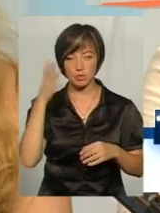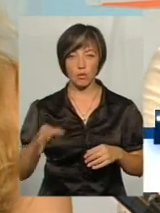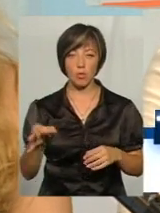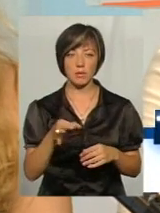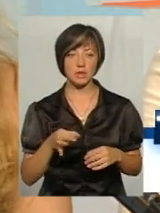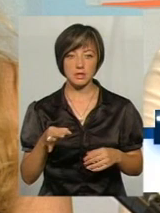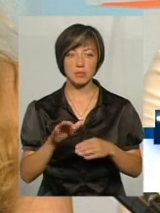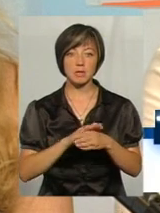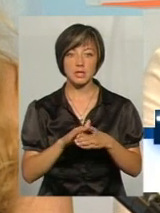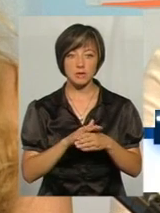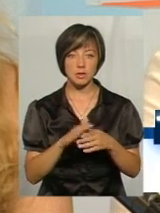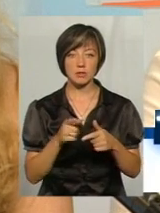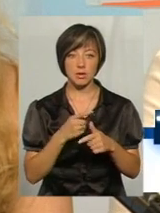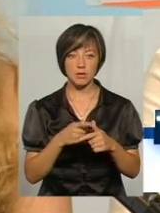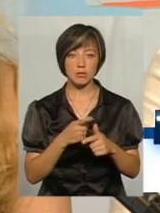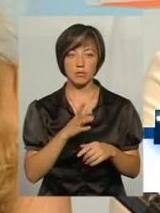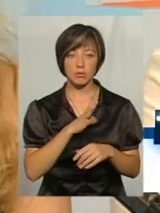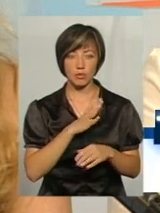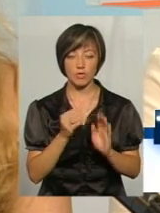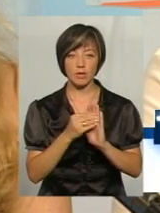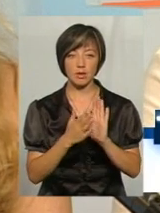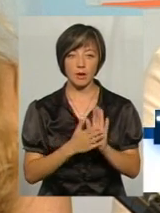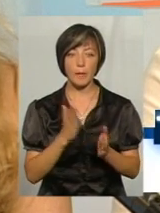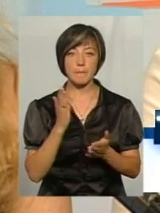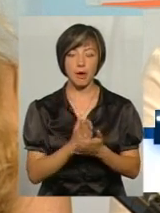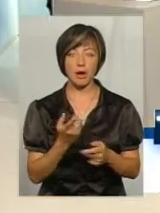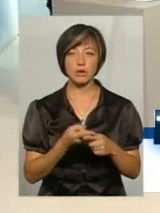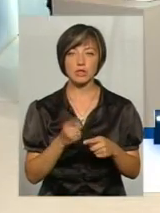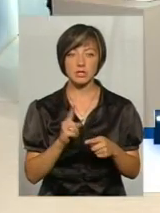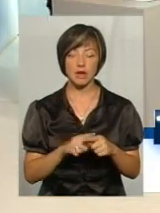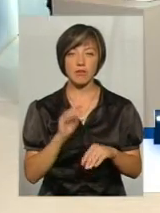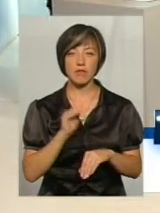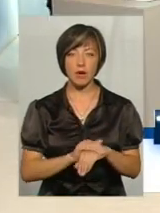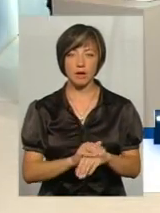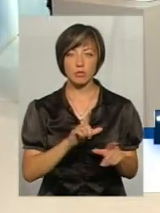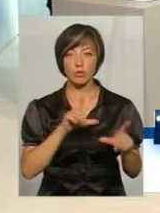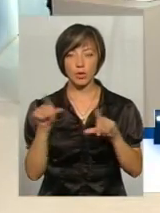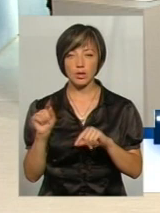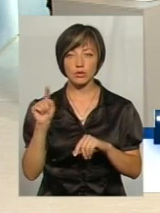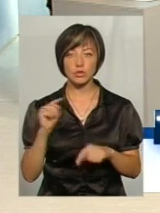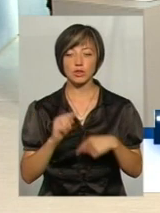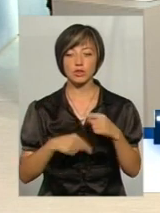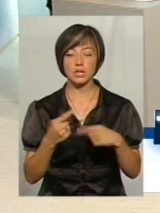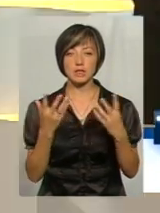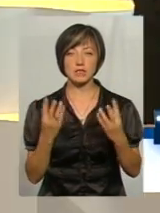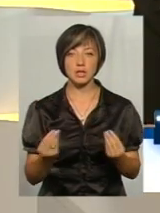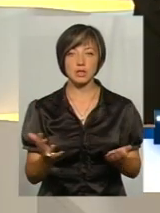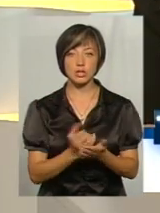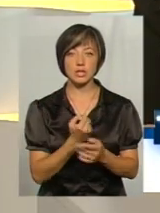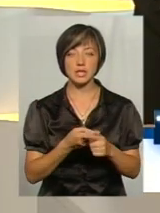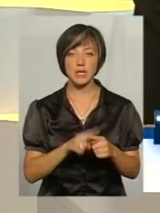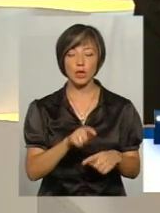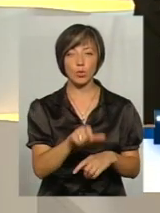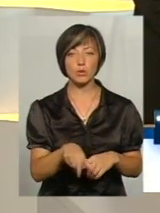області. Прізвище, ім'я її також було. От, маючи цей факт, ми поїхали туди через день і знайшли цих